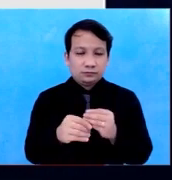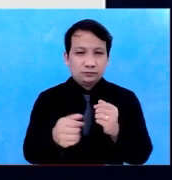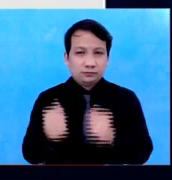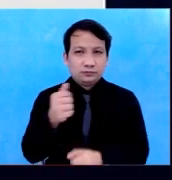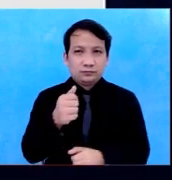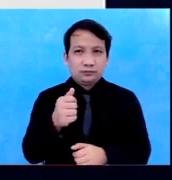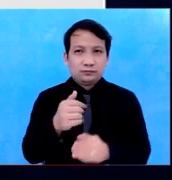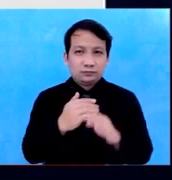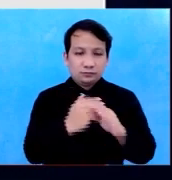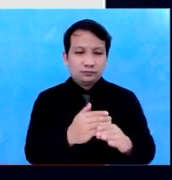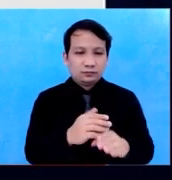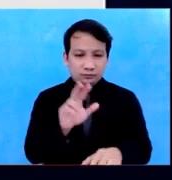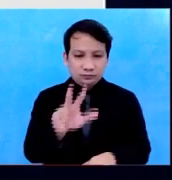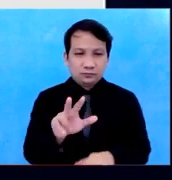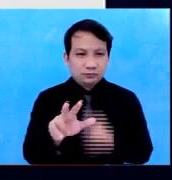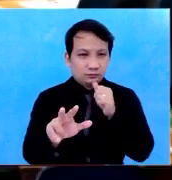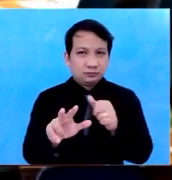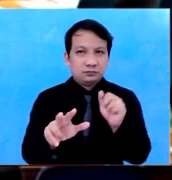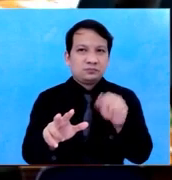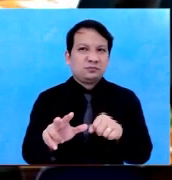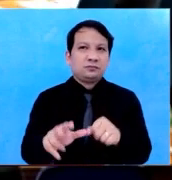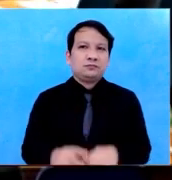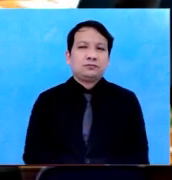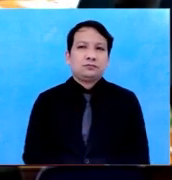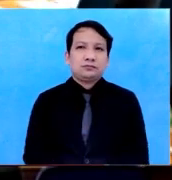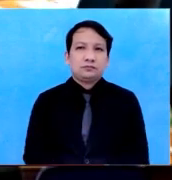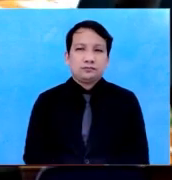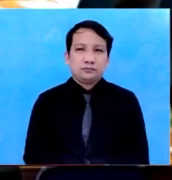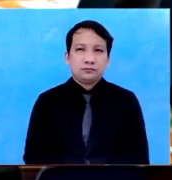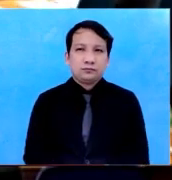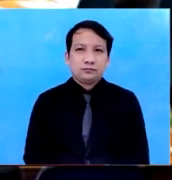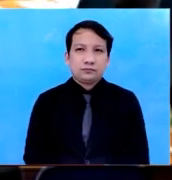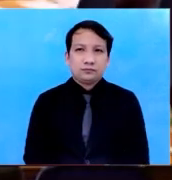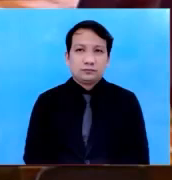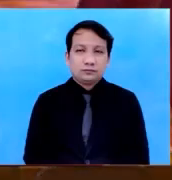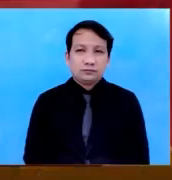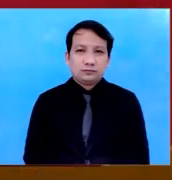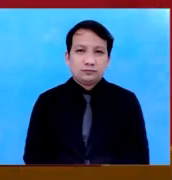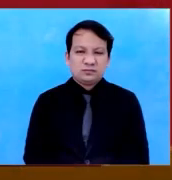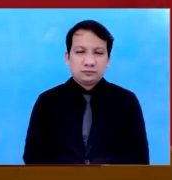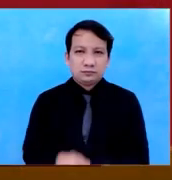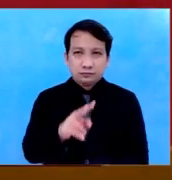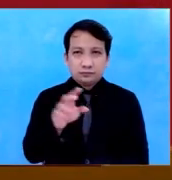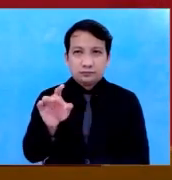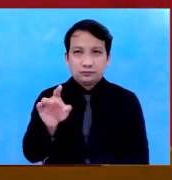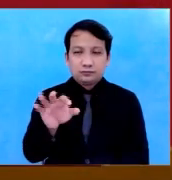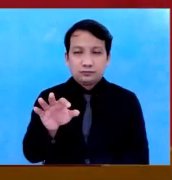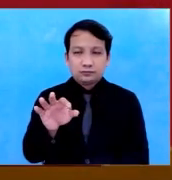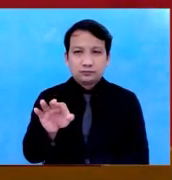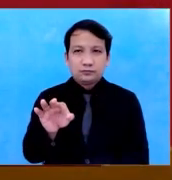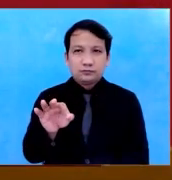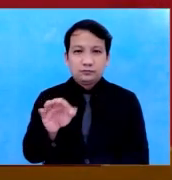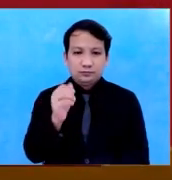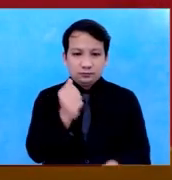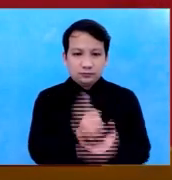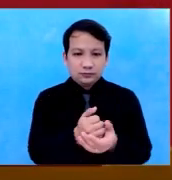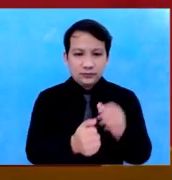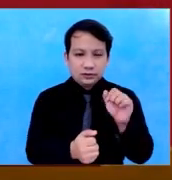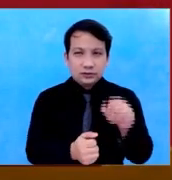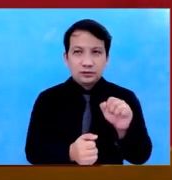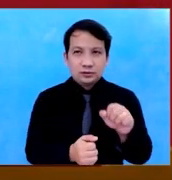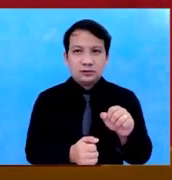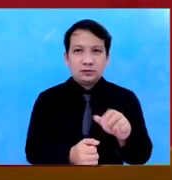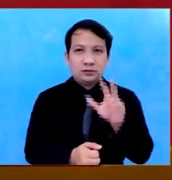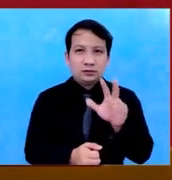habang tatlo ang tutol dito. With 289 members voting in the affirmative, 3 in